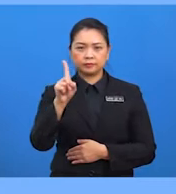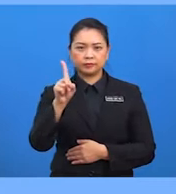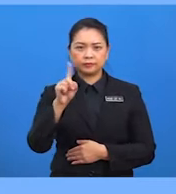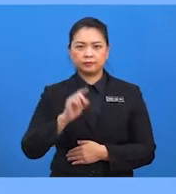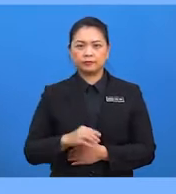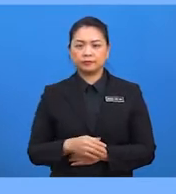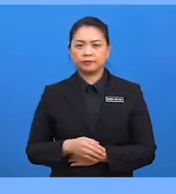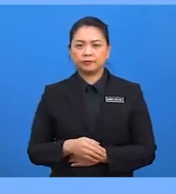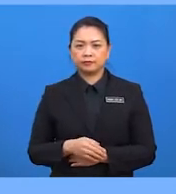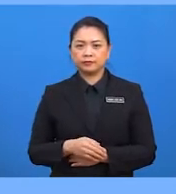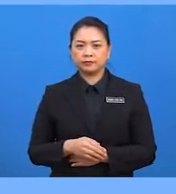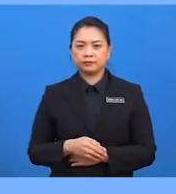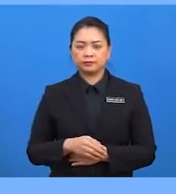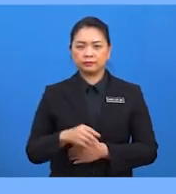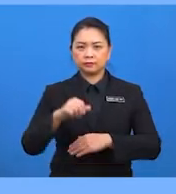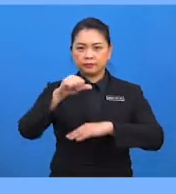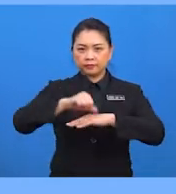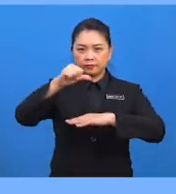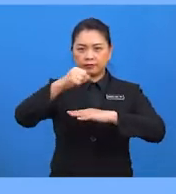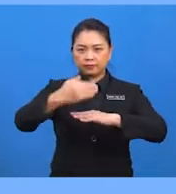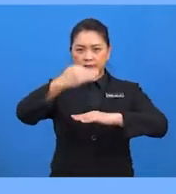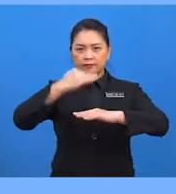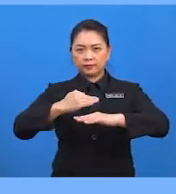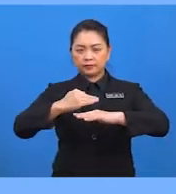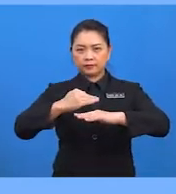mempunyai nilai pH 1.